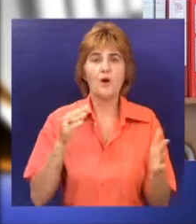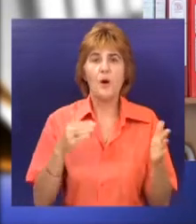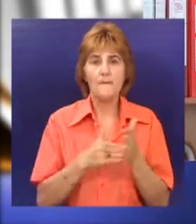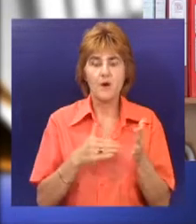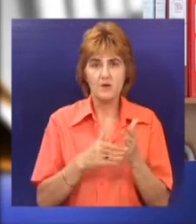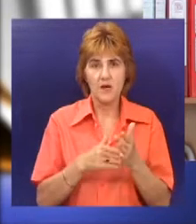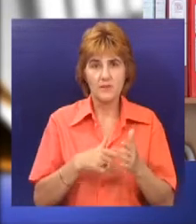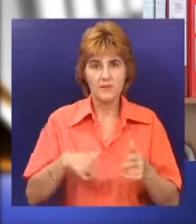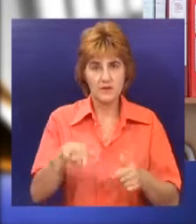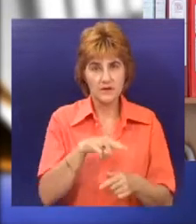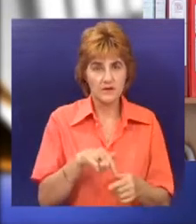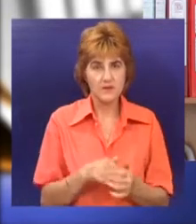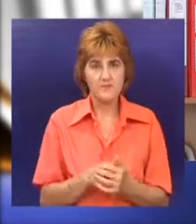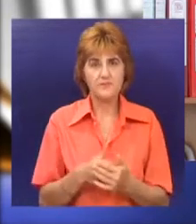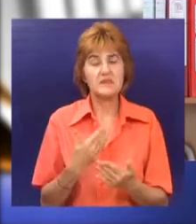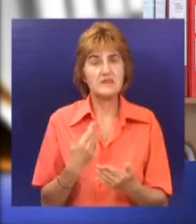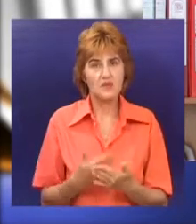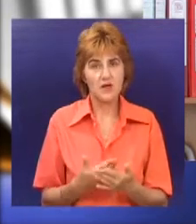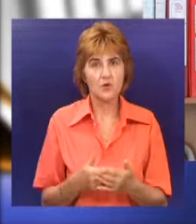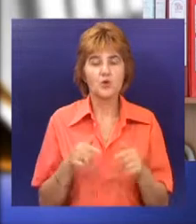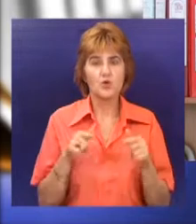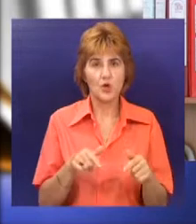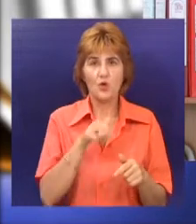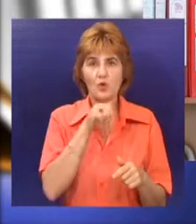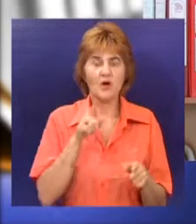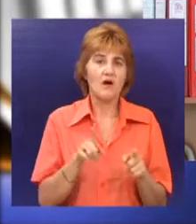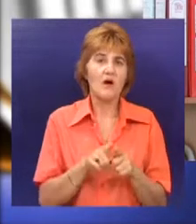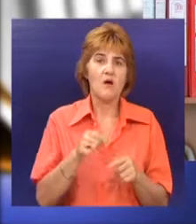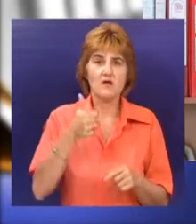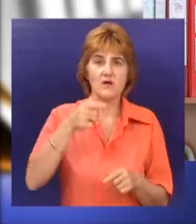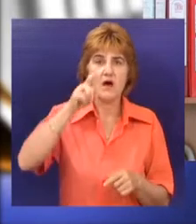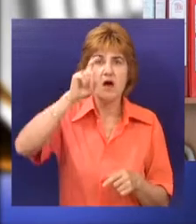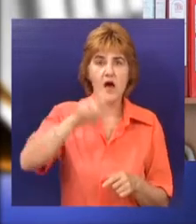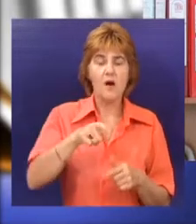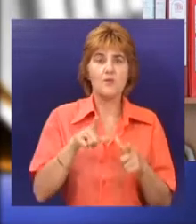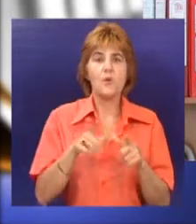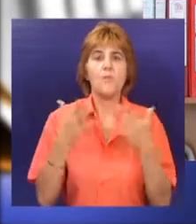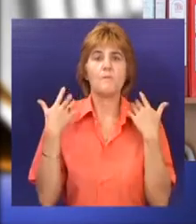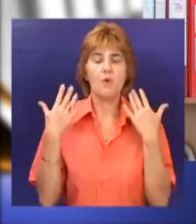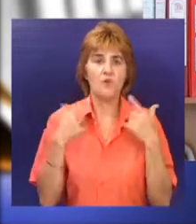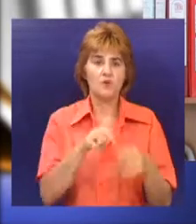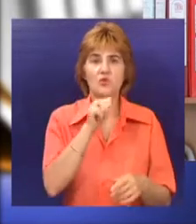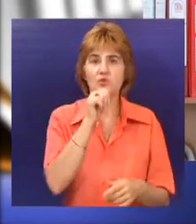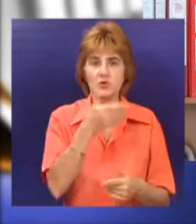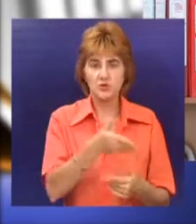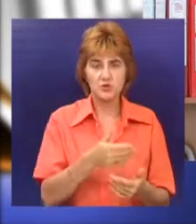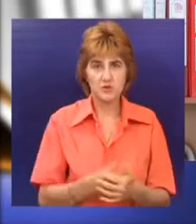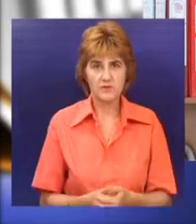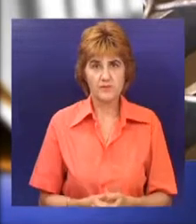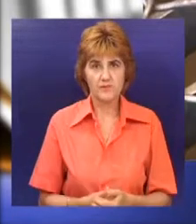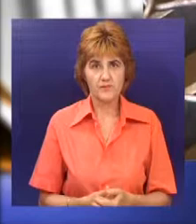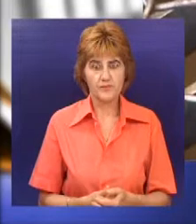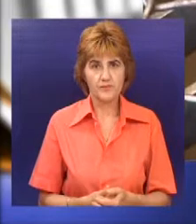imaju poljoprivrednici u ovom trenutku da prodaju. Tako da to je stvarno kap u moru koja bukvalno ništa ne znači u